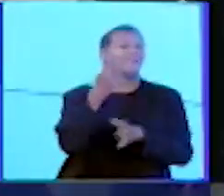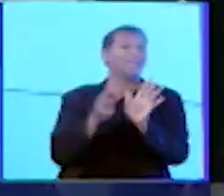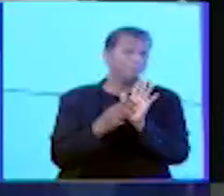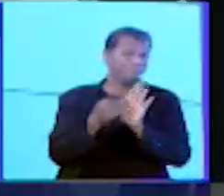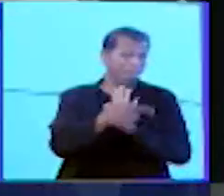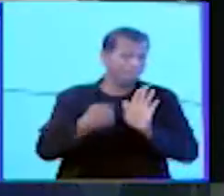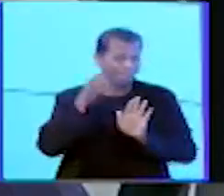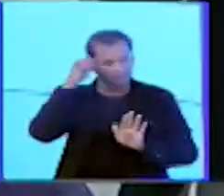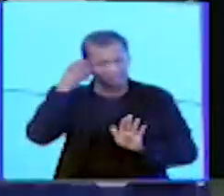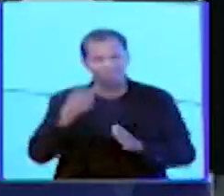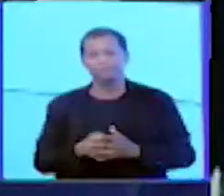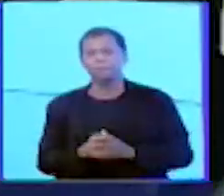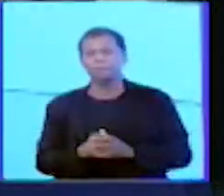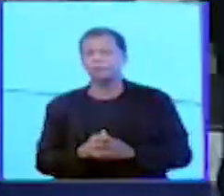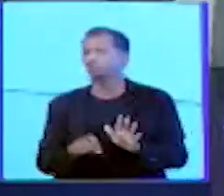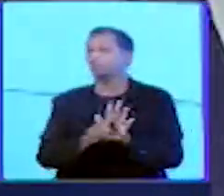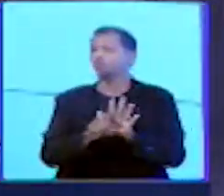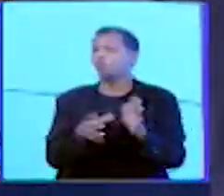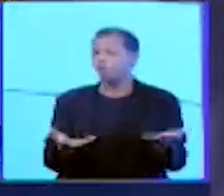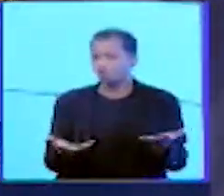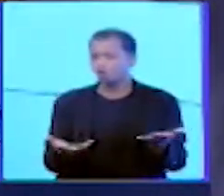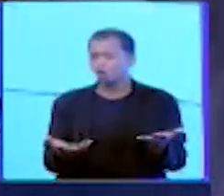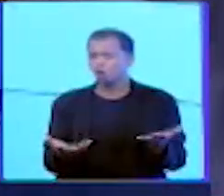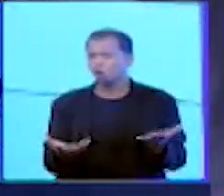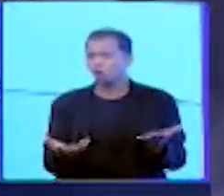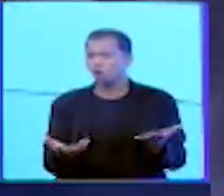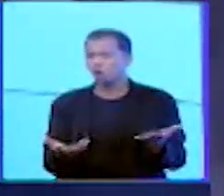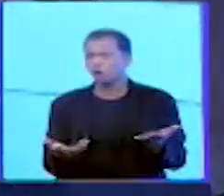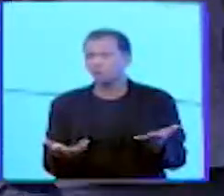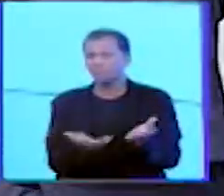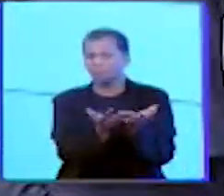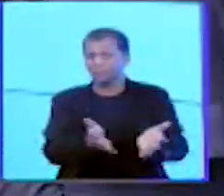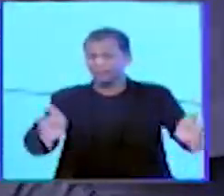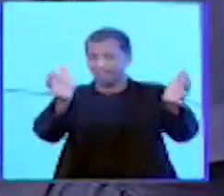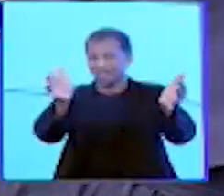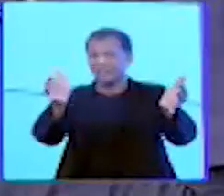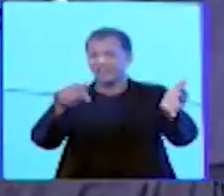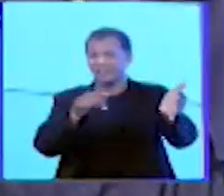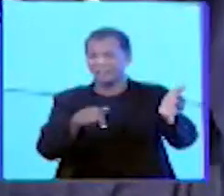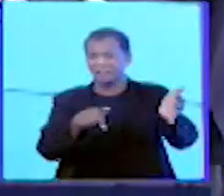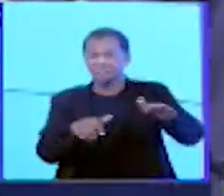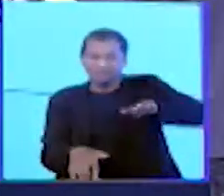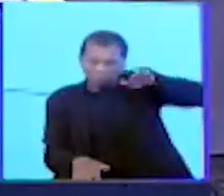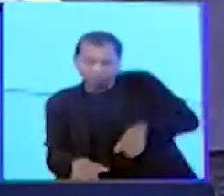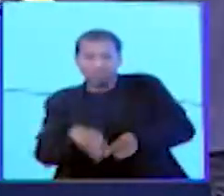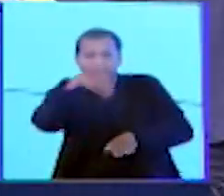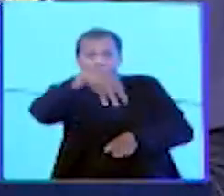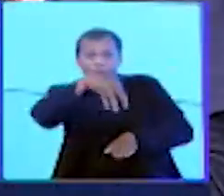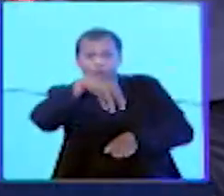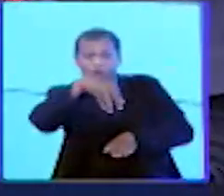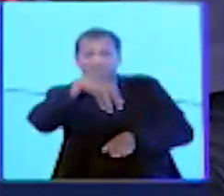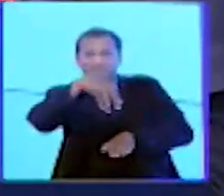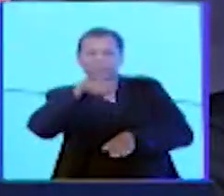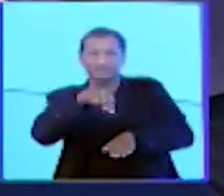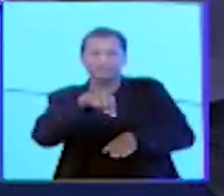Nah pemirsa, seperti contohnya yang ada di sebelah saya, ini merupakan wastafel portable touchless di mana air dikeluarkan dengan